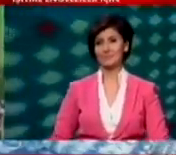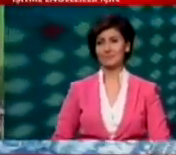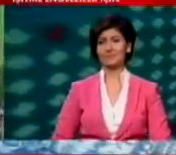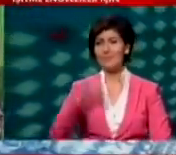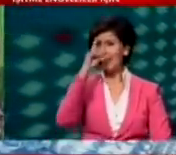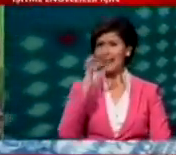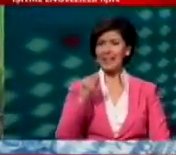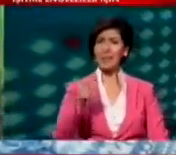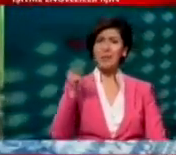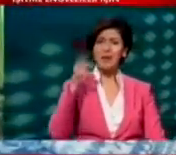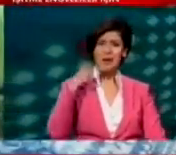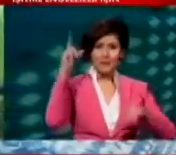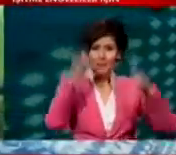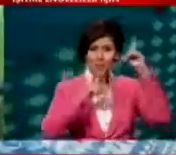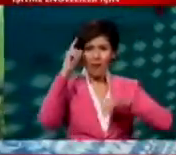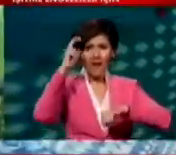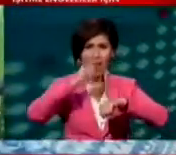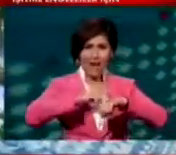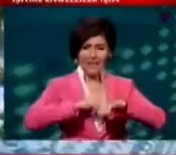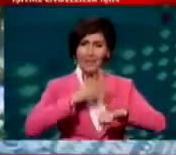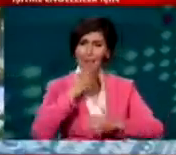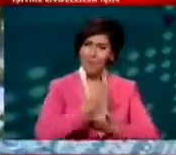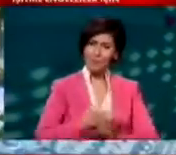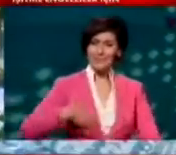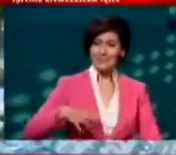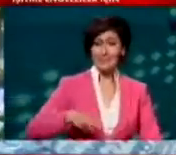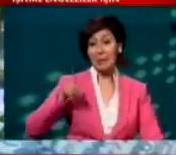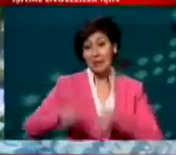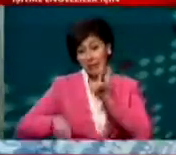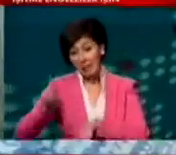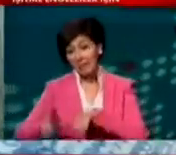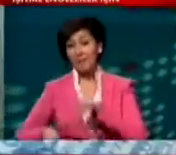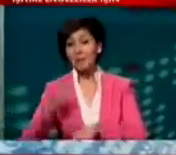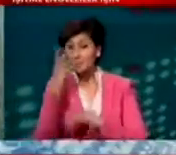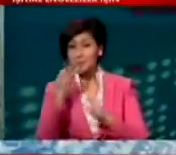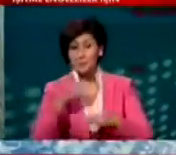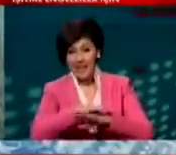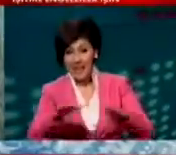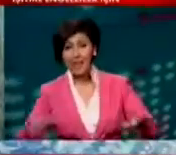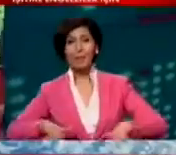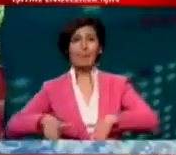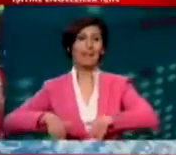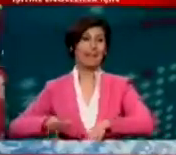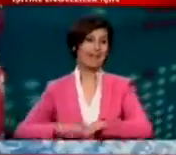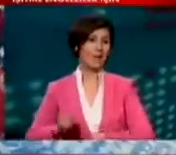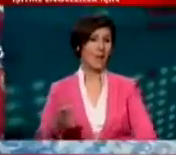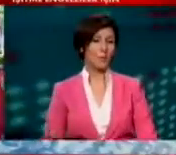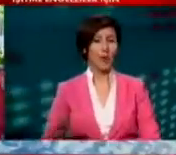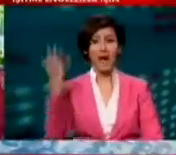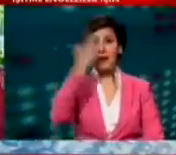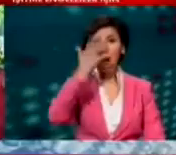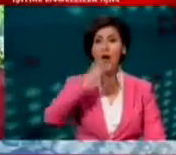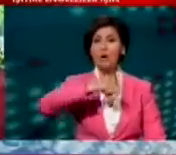Kimi o anları ölümsüzleştirmek için fotoğraf çektiriyor, kimi bu güzelliğin içerisinde piknik keyfi yaşıyor. Karagöl'ü ilk kez